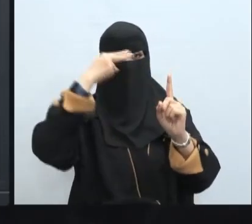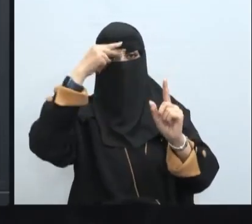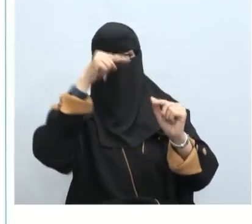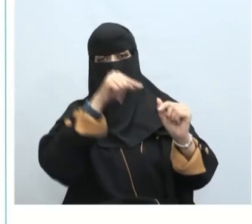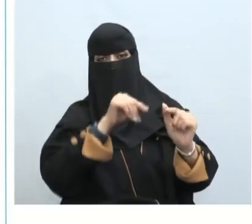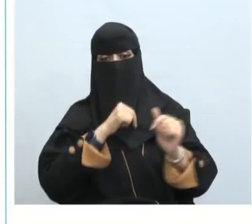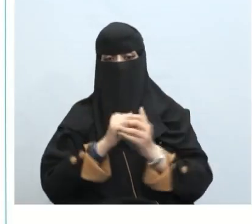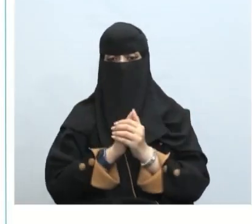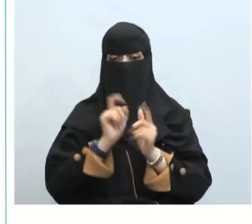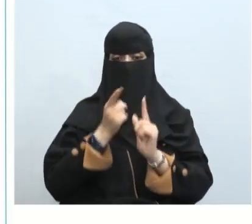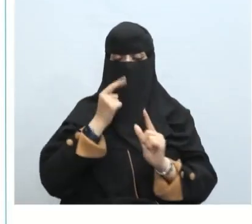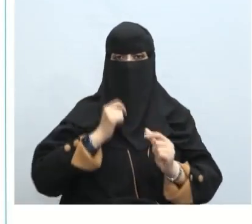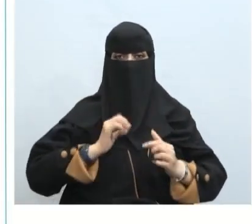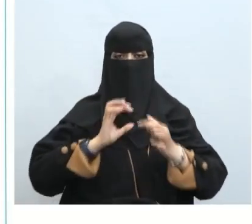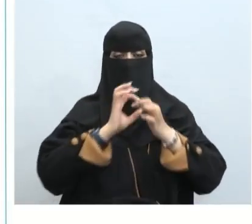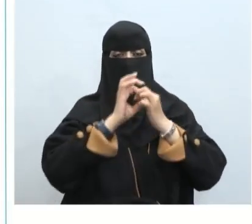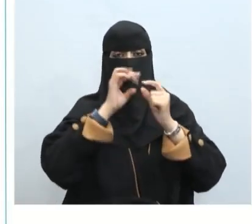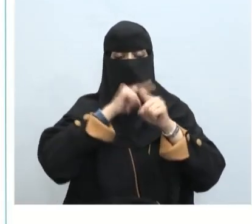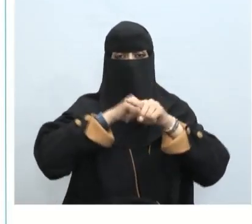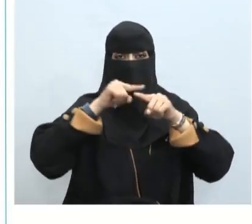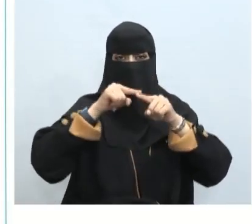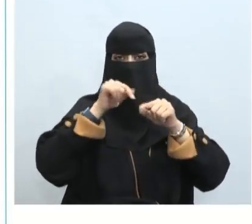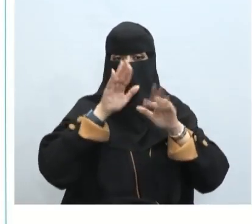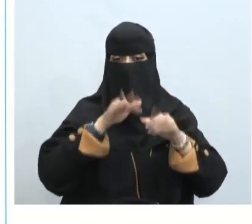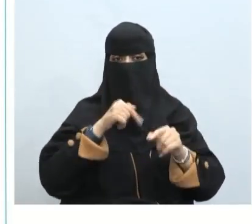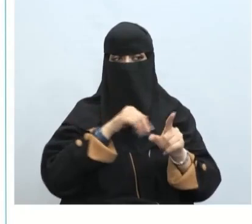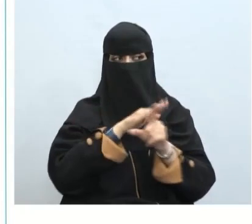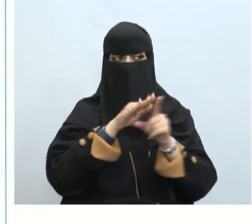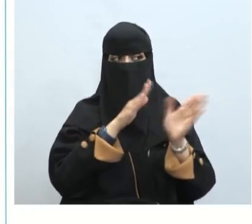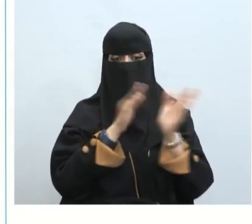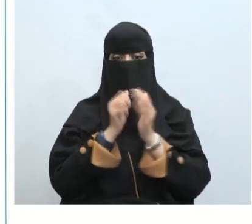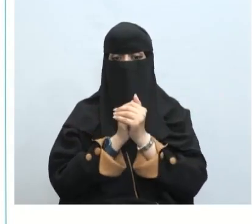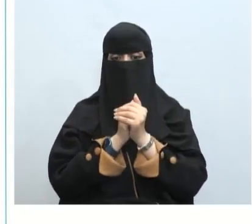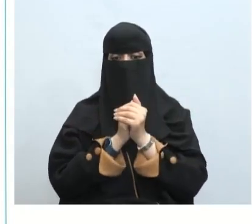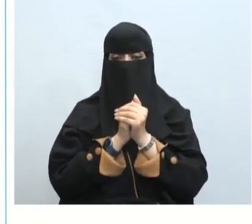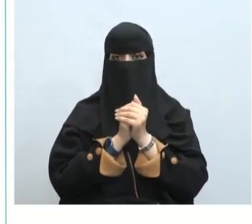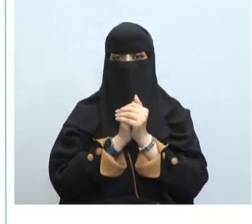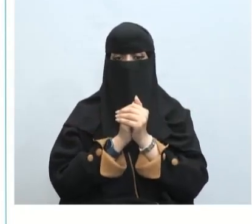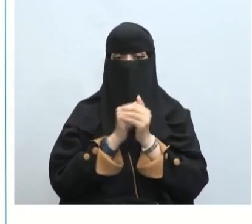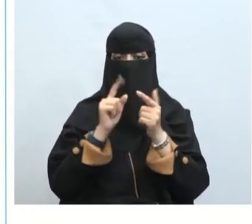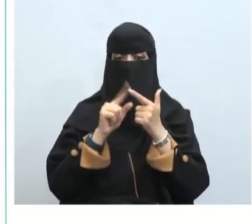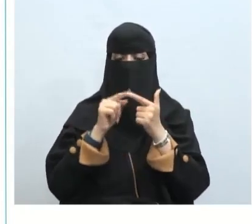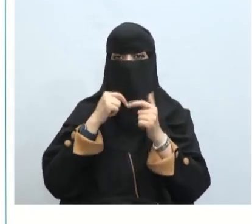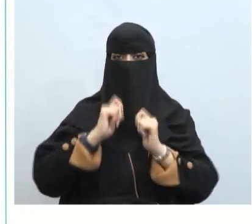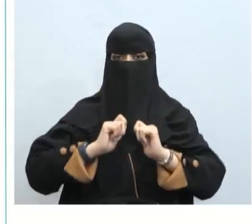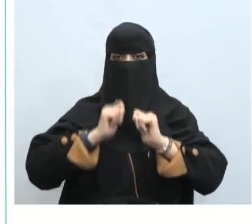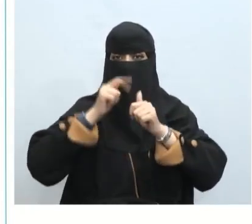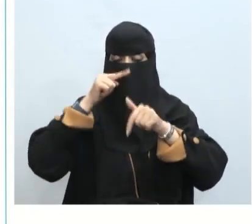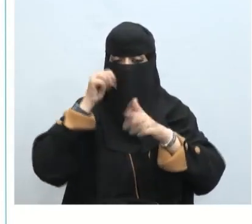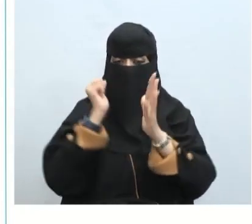الانتماء والولاء للوطن من واجبات المواطن السعودي